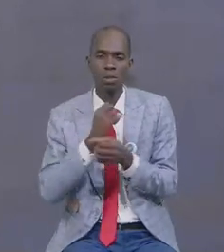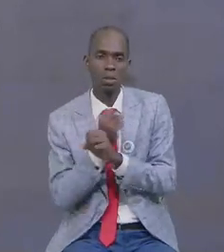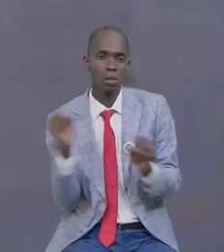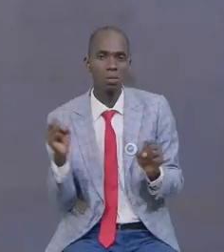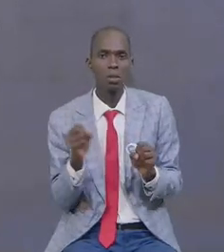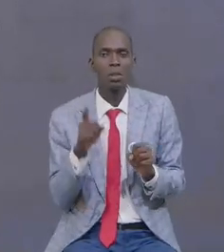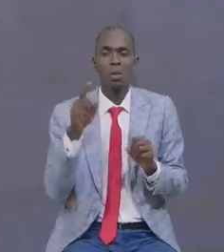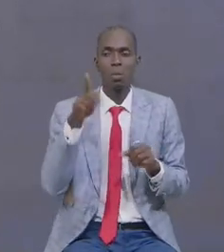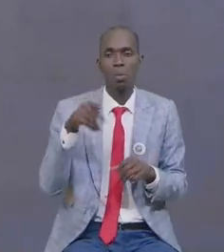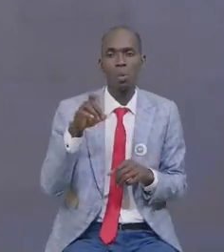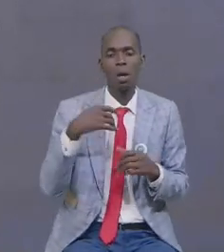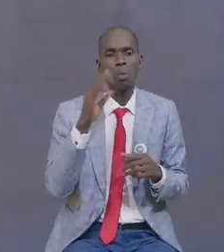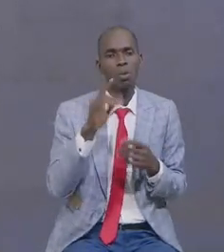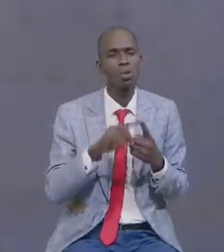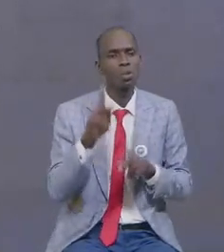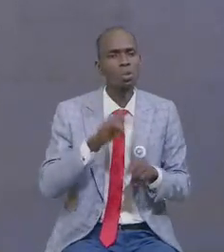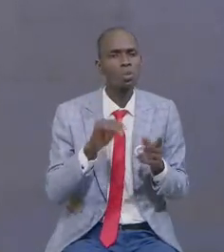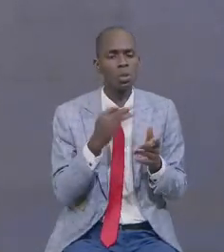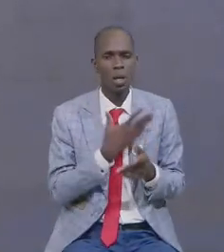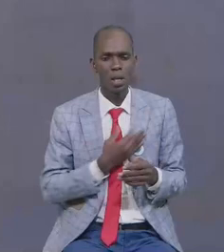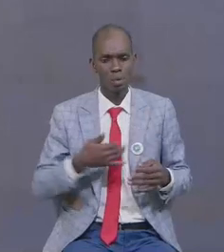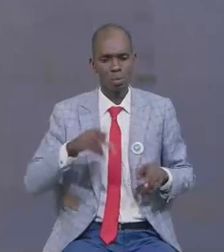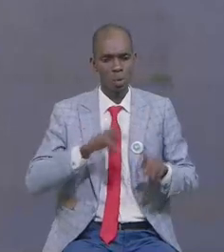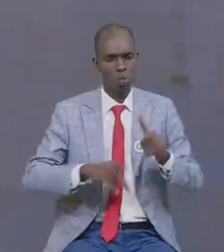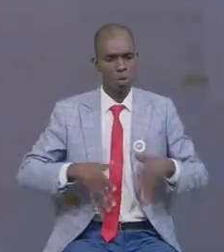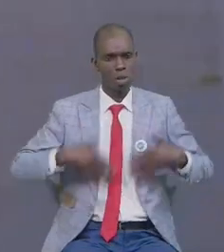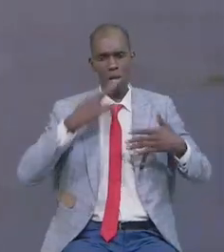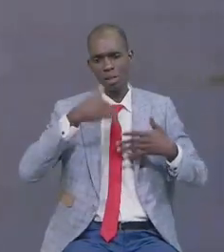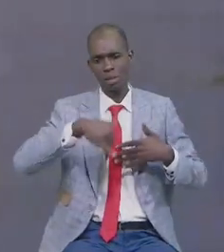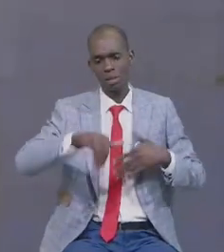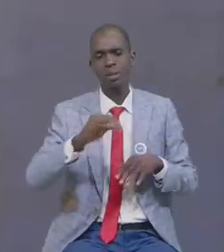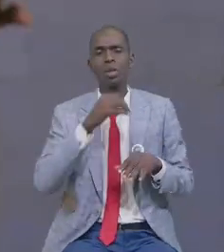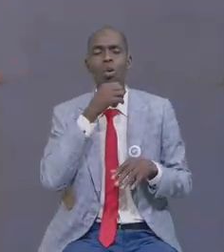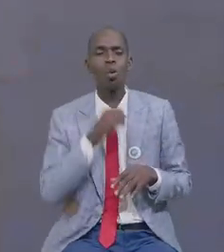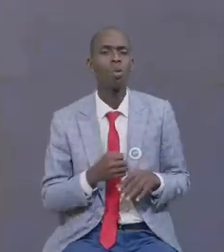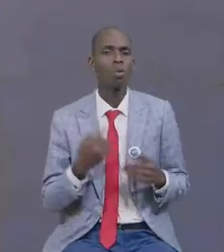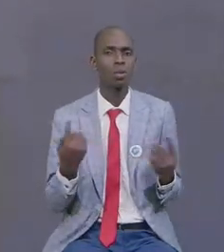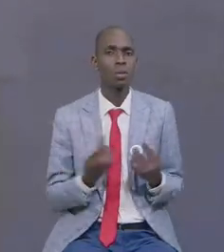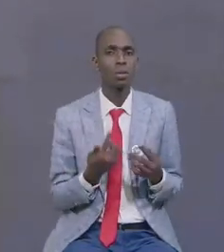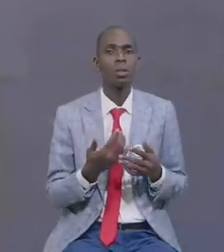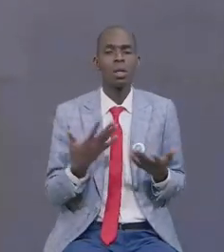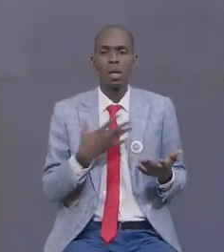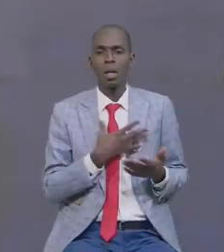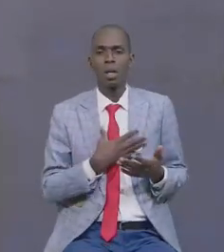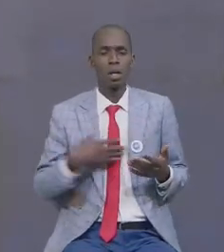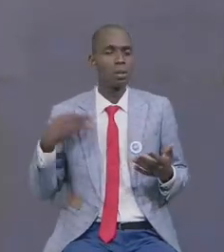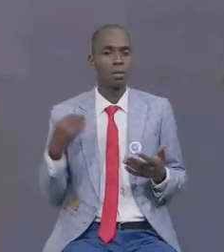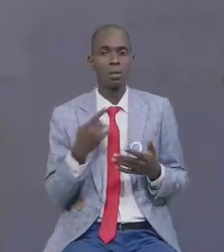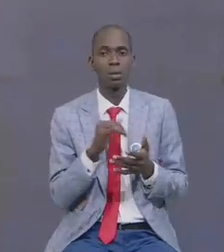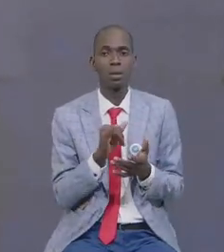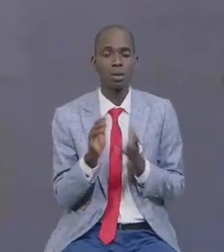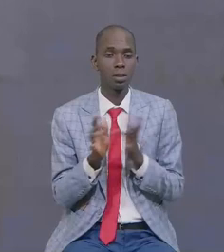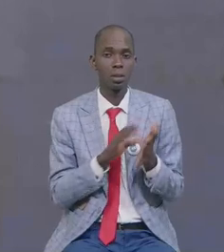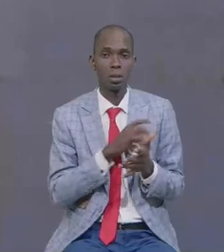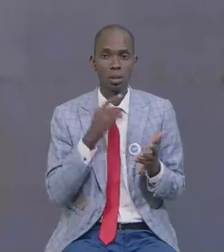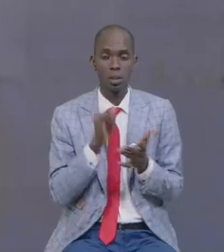avait prêché aux gens et leur vie était comme elle a été touchée avant qu'ils ne viennent à l'église. Jésus a dit, je